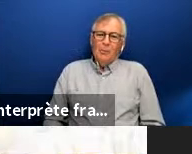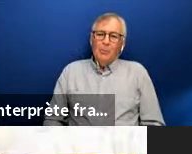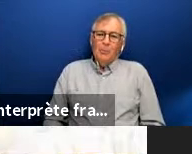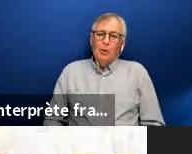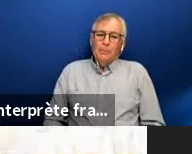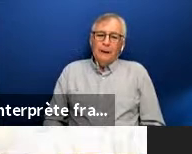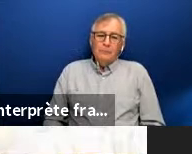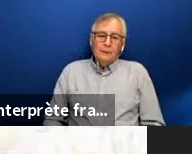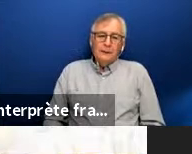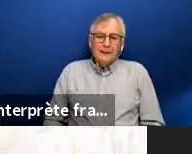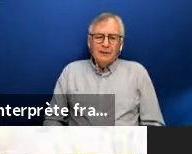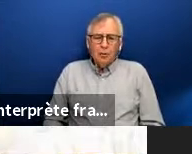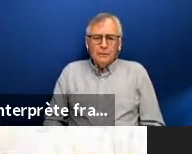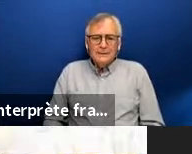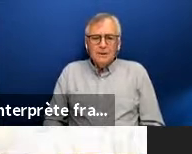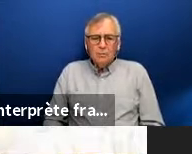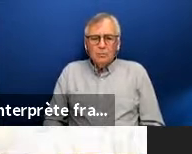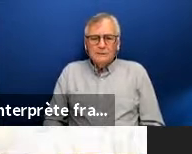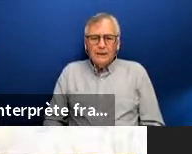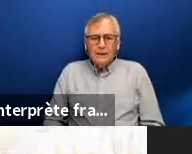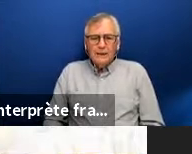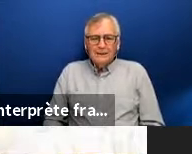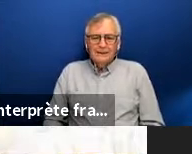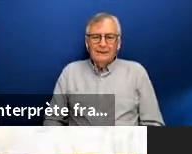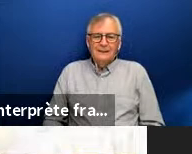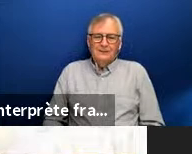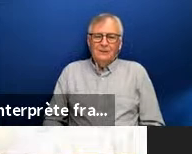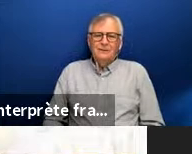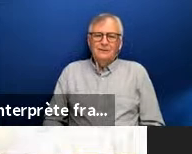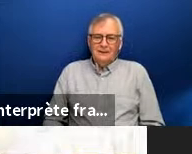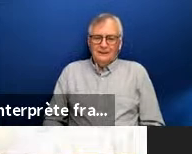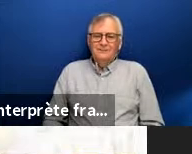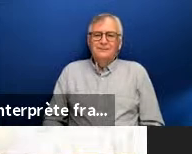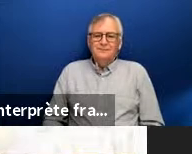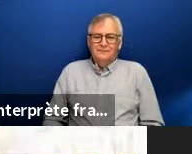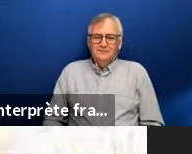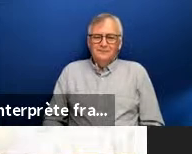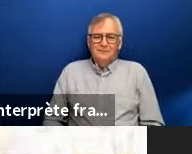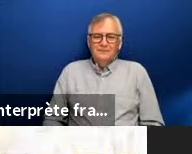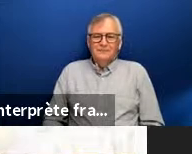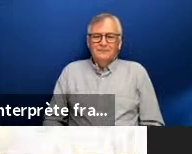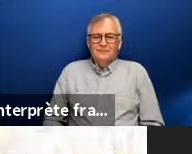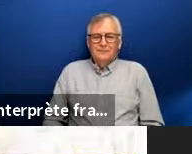OK, on peut reprendre. Oui, tu avais une autre question ou c'est correct? Correct, non, c'est correct.